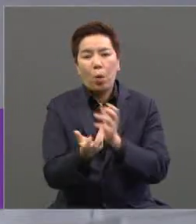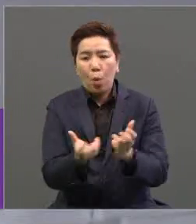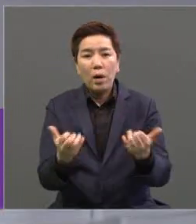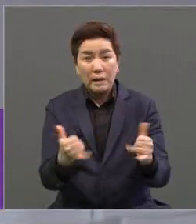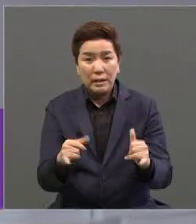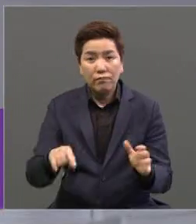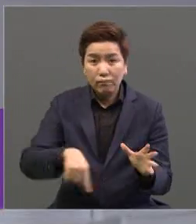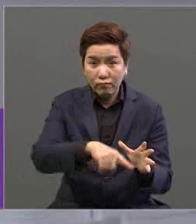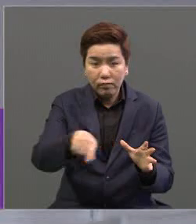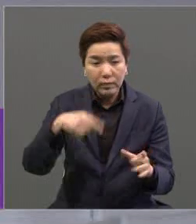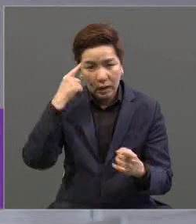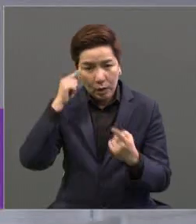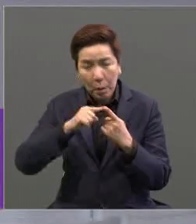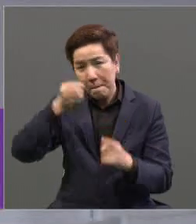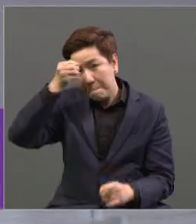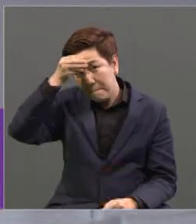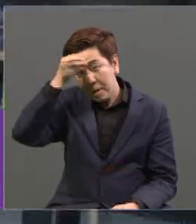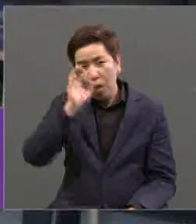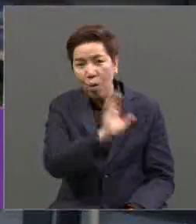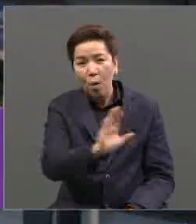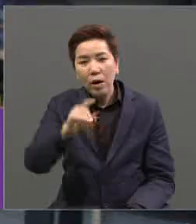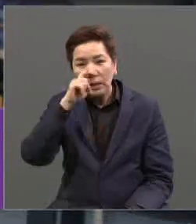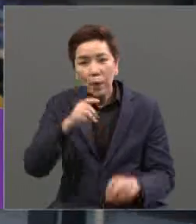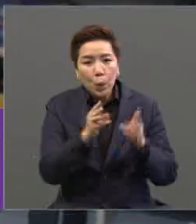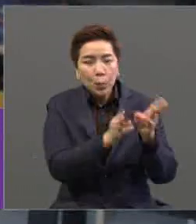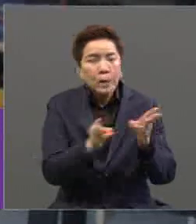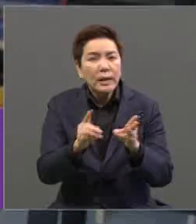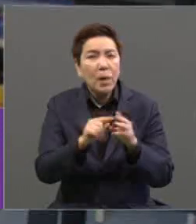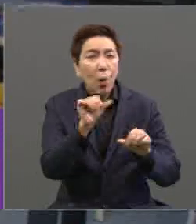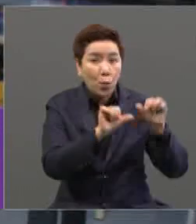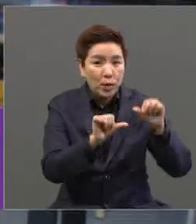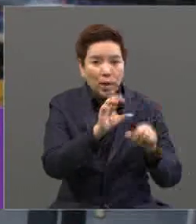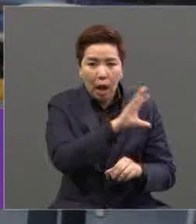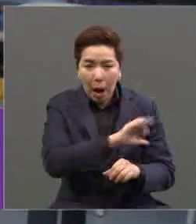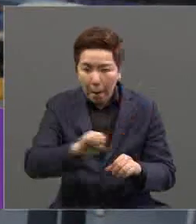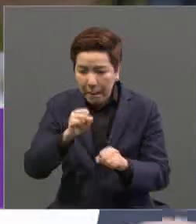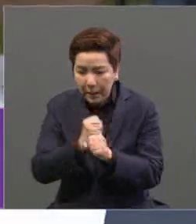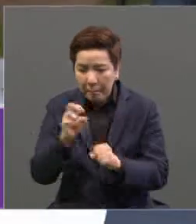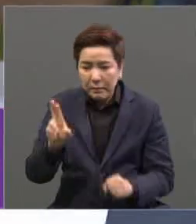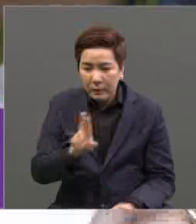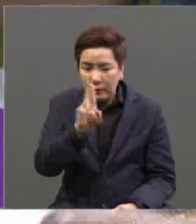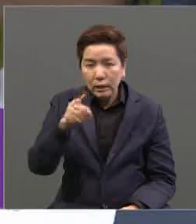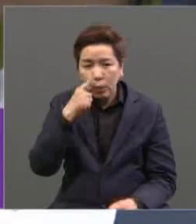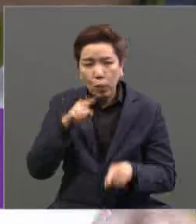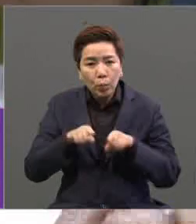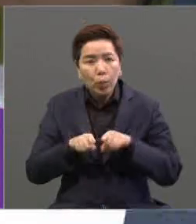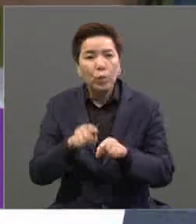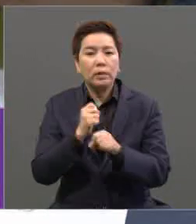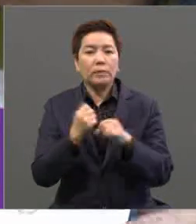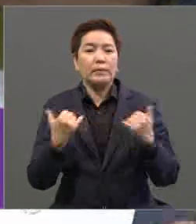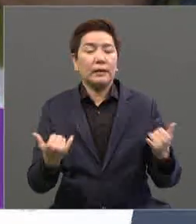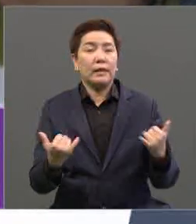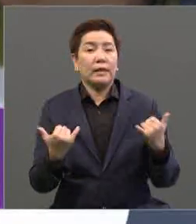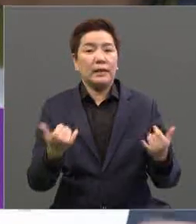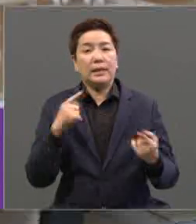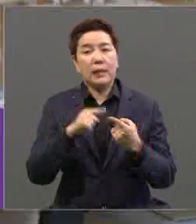เล่นวิทยาศาสตร์รวมถึงของเล่นภูมิปัญญาไทยที่นำกลไกทางวิทยาศาสตร์และวิศวกรรมศาสตร์มาใช้ควบคู่กันนอกจากนี้